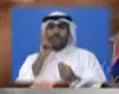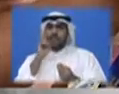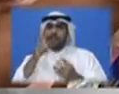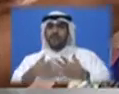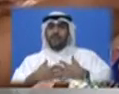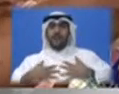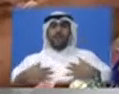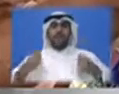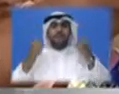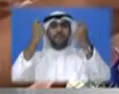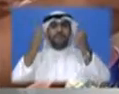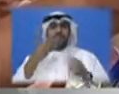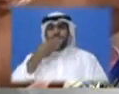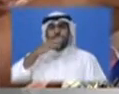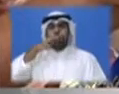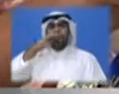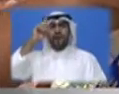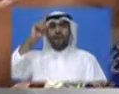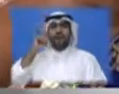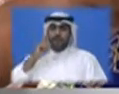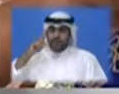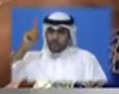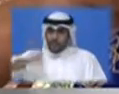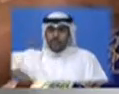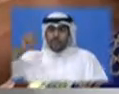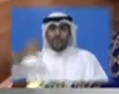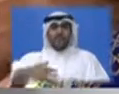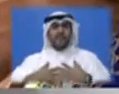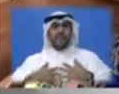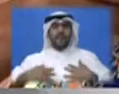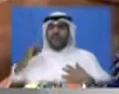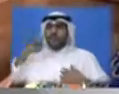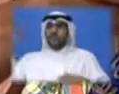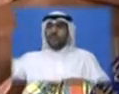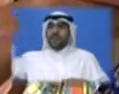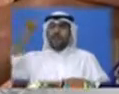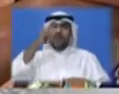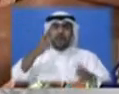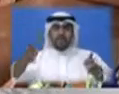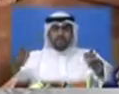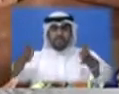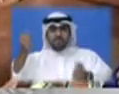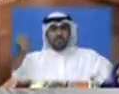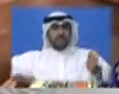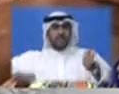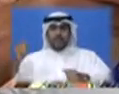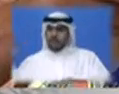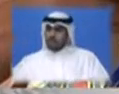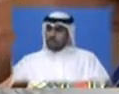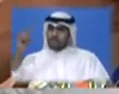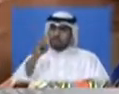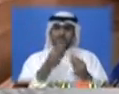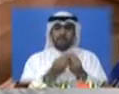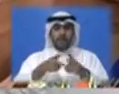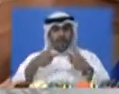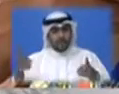الاستقبال هذا، يمكن ثاني أسعد يوم بحياتي أشوف الاستقبال. من أول ما نزلت بالطيارة جتنا سيارة استقبلتنا ويابتنا على قاعة التشريفات، جدا